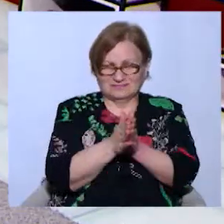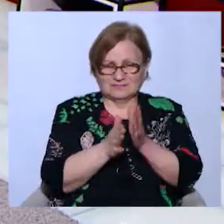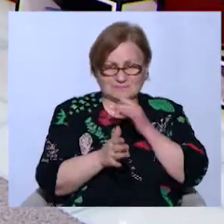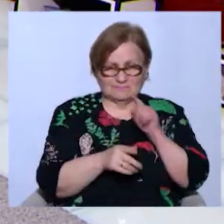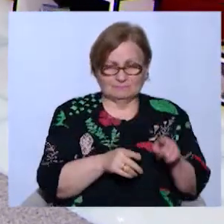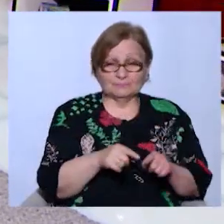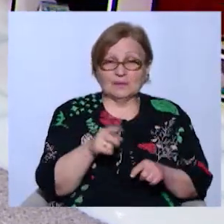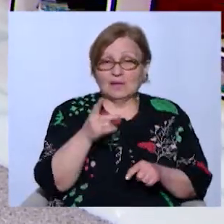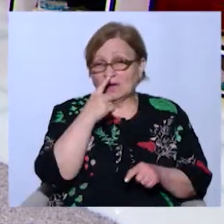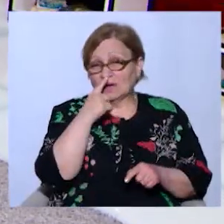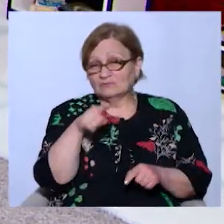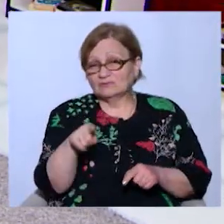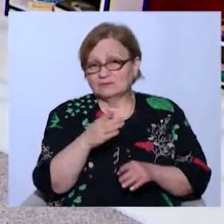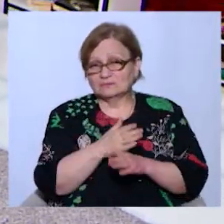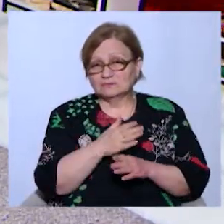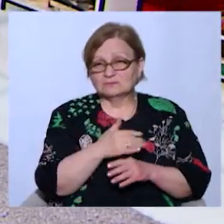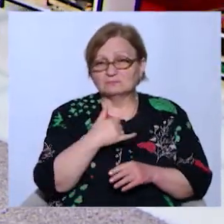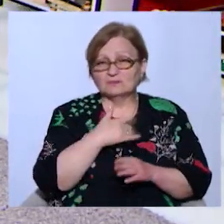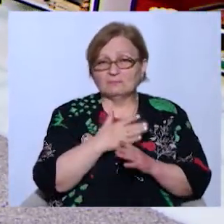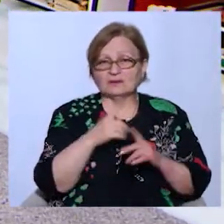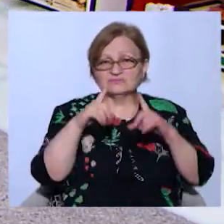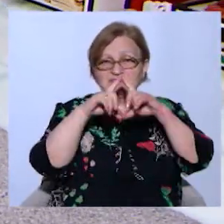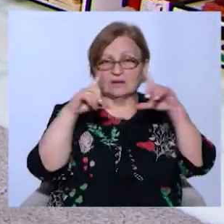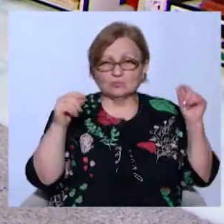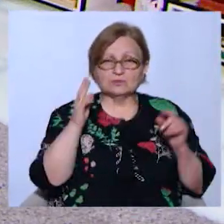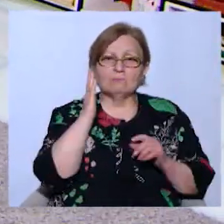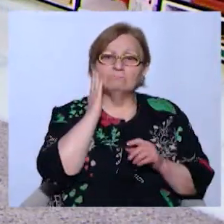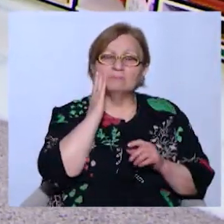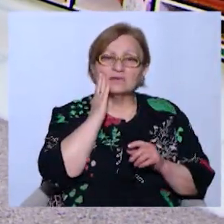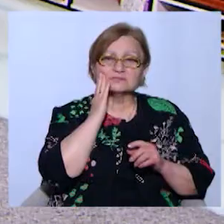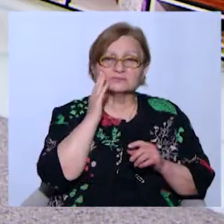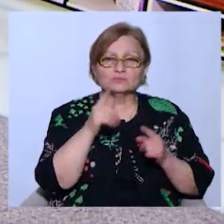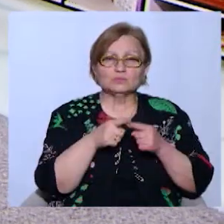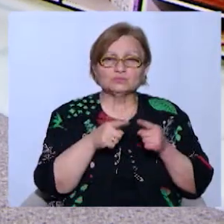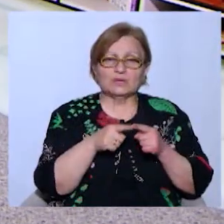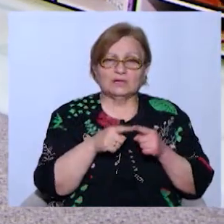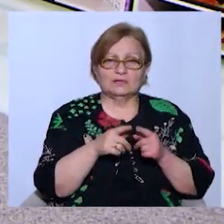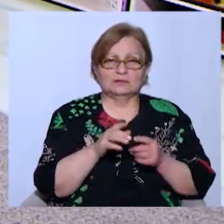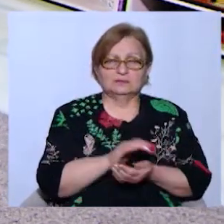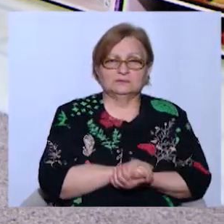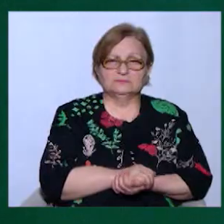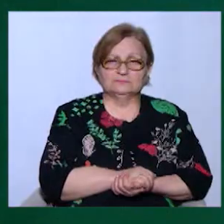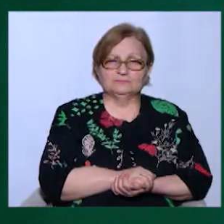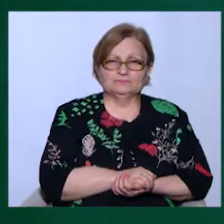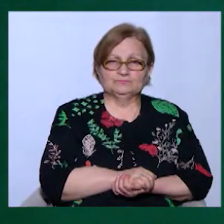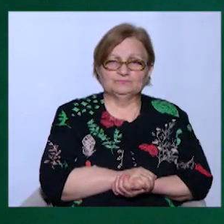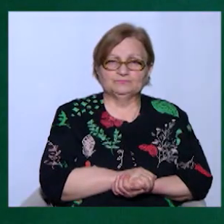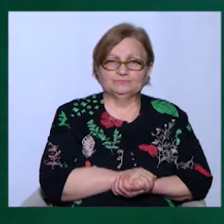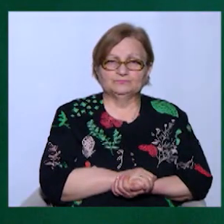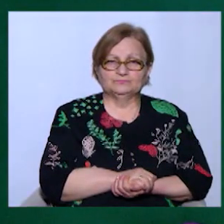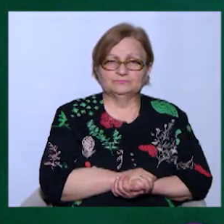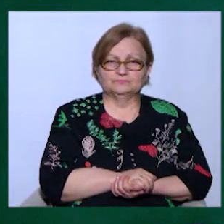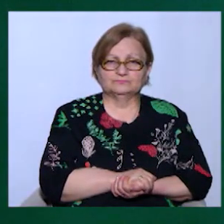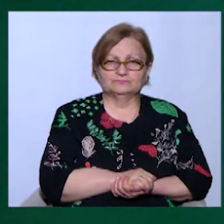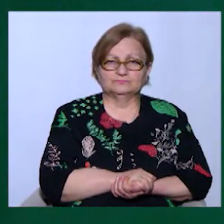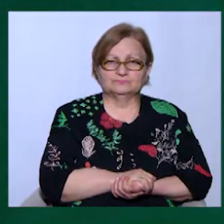აქვე მაქვს მე მართკუთხა სამკუთხედი და განახებთ. აი მართი კუთხე.